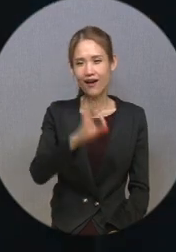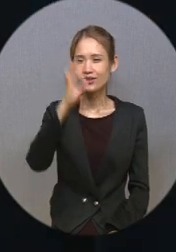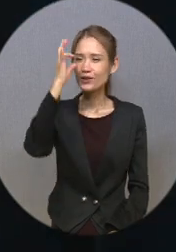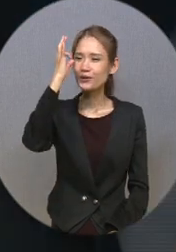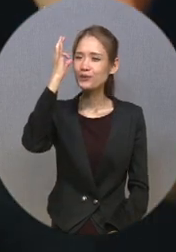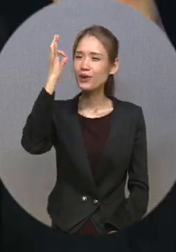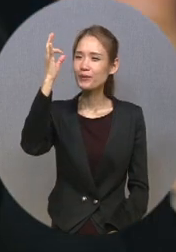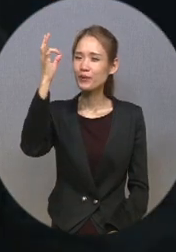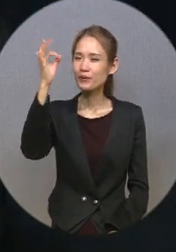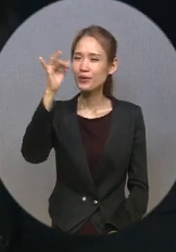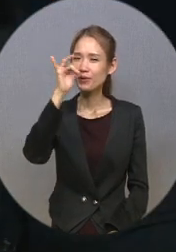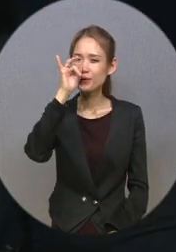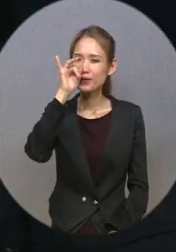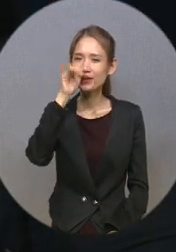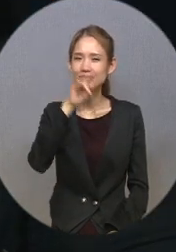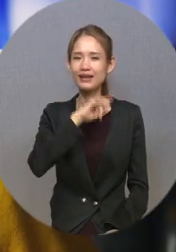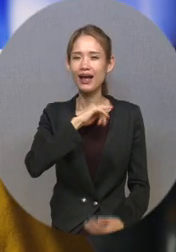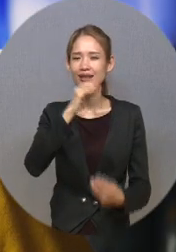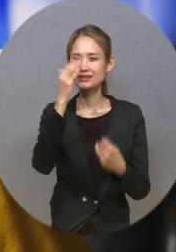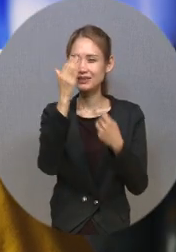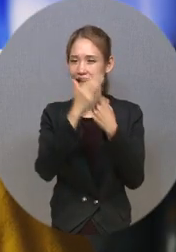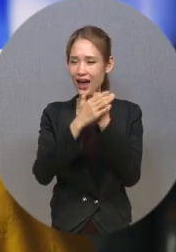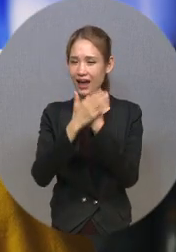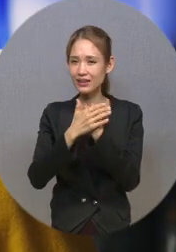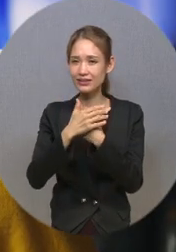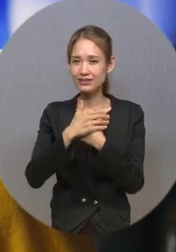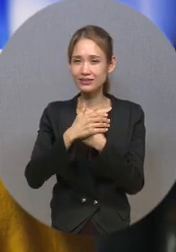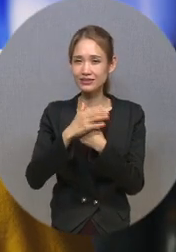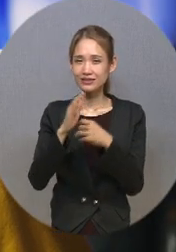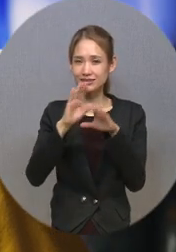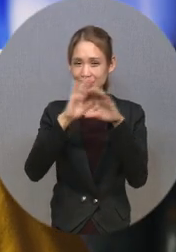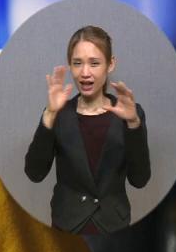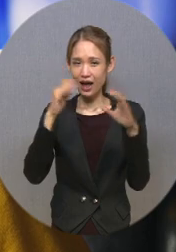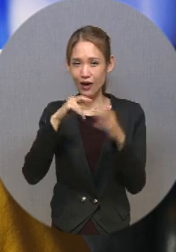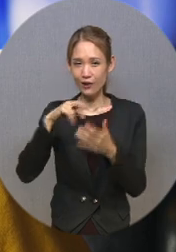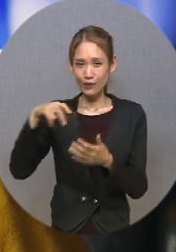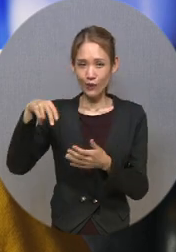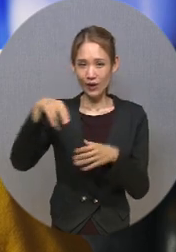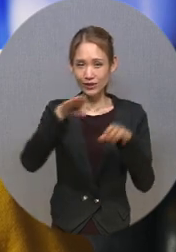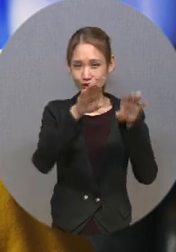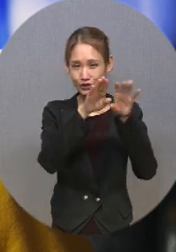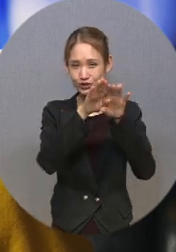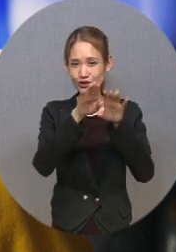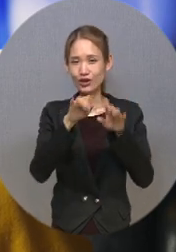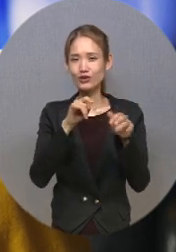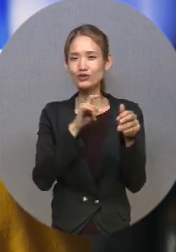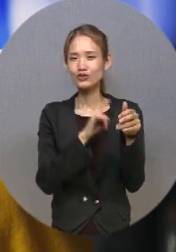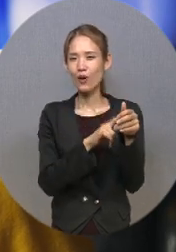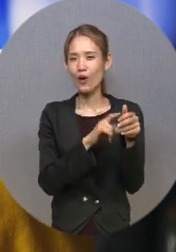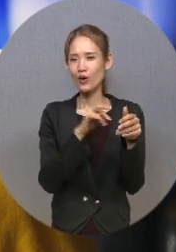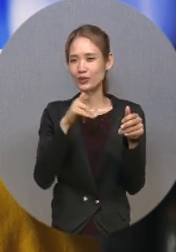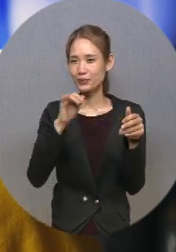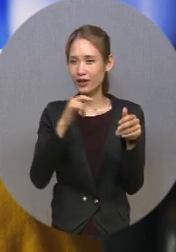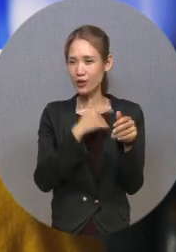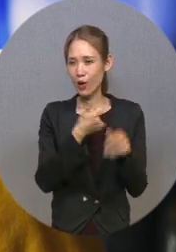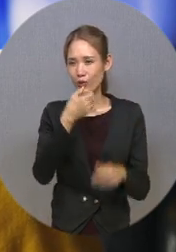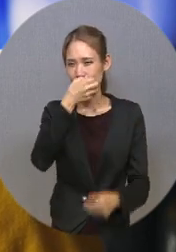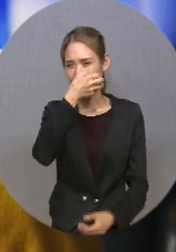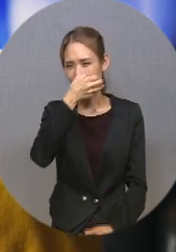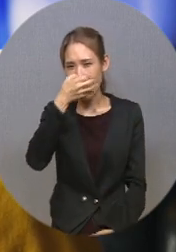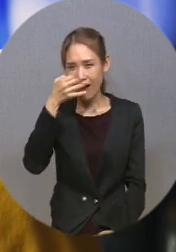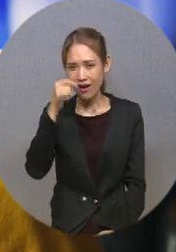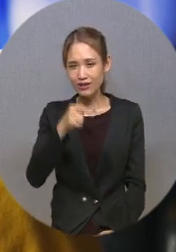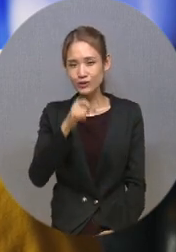정도로 가장 사진을 많이 찍었던 곳이다. 그 스카이워크 입구에서는 정민이가 너무 신나해가지고 난 얘가